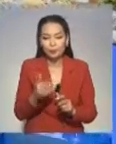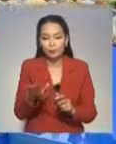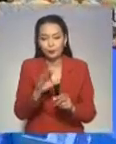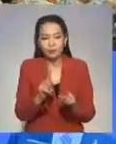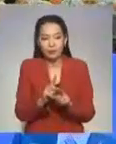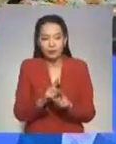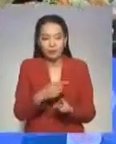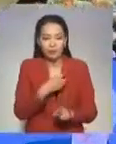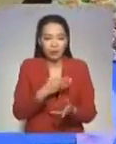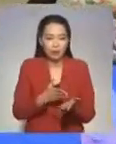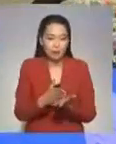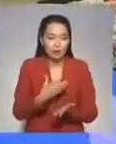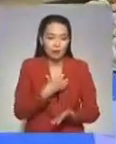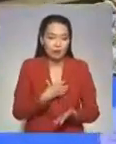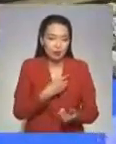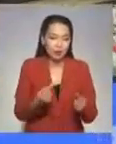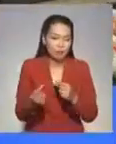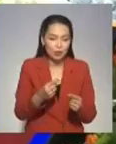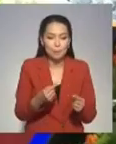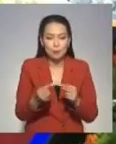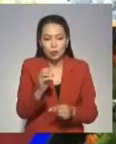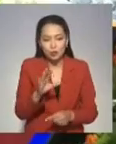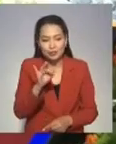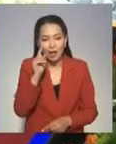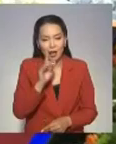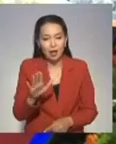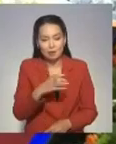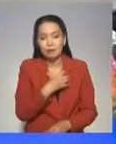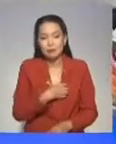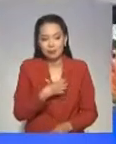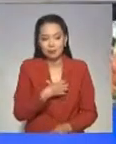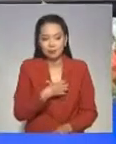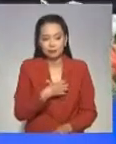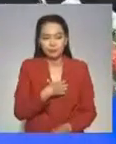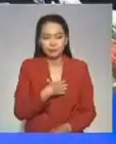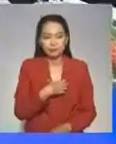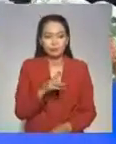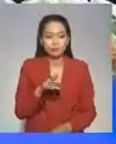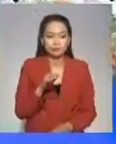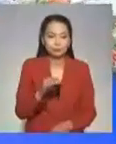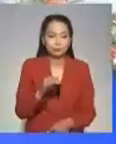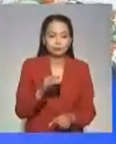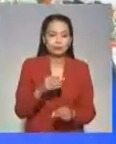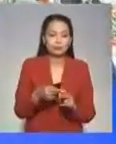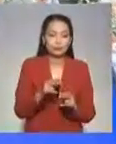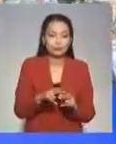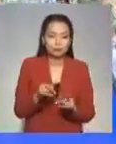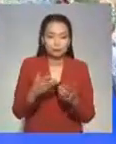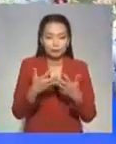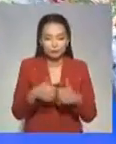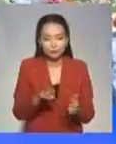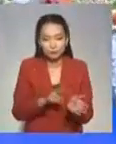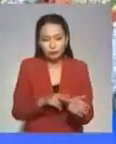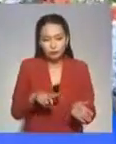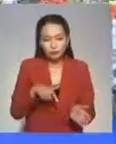маршрута важно для активизации транзита между Европой и Азией. КТЖ совместно с Huawei займется цифровизацией железной